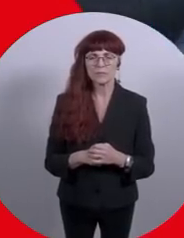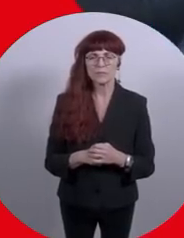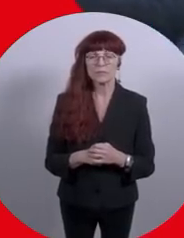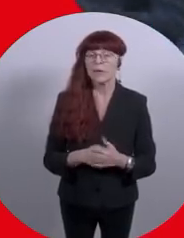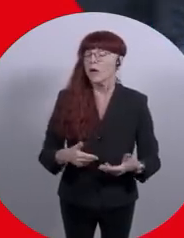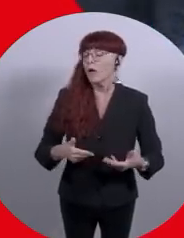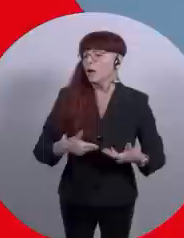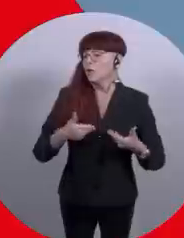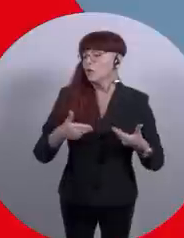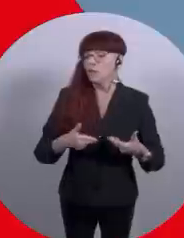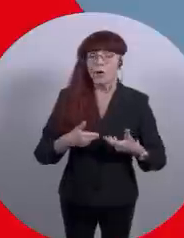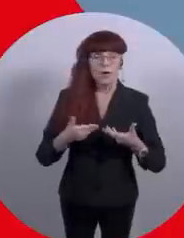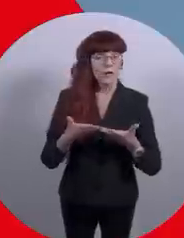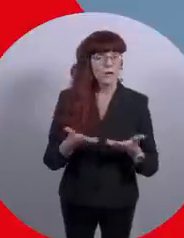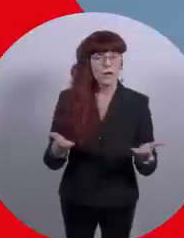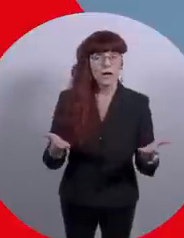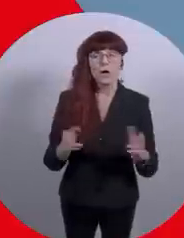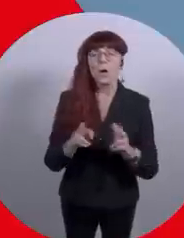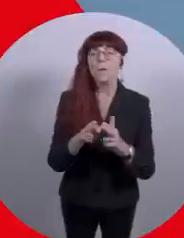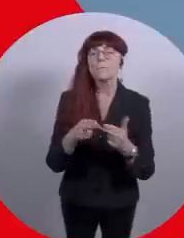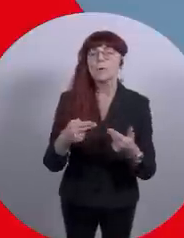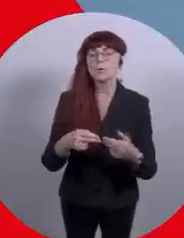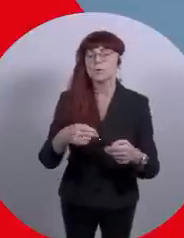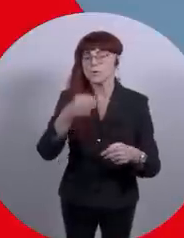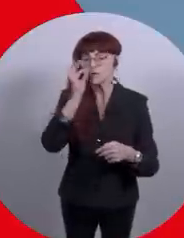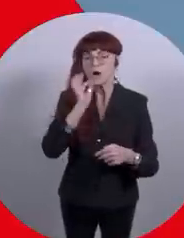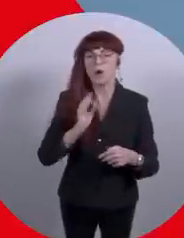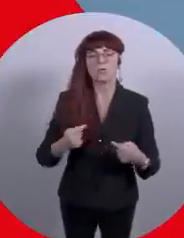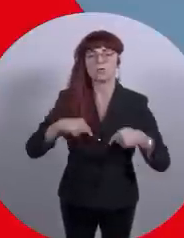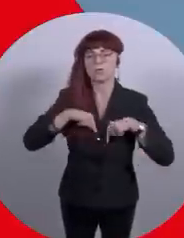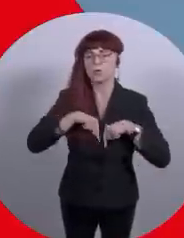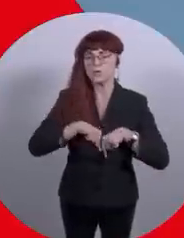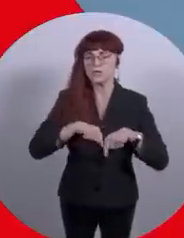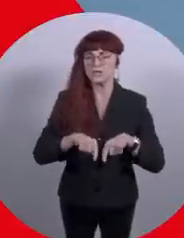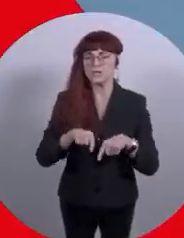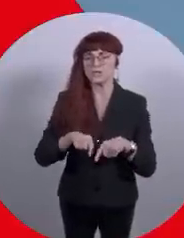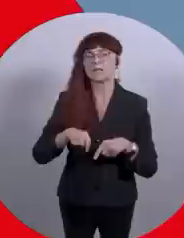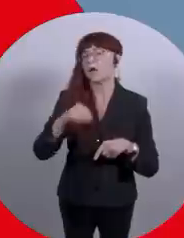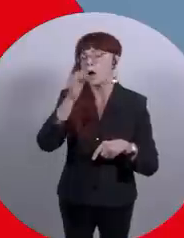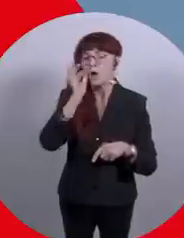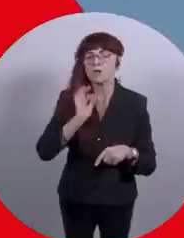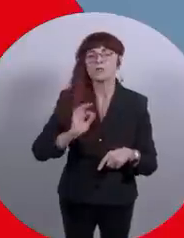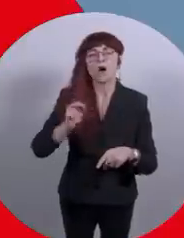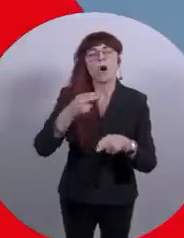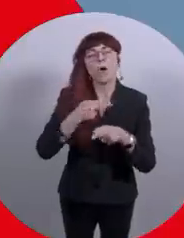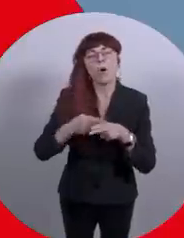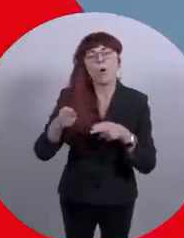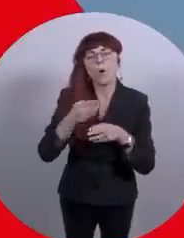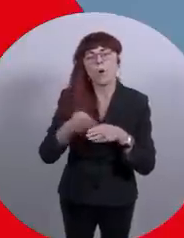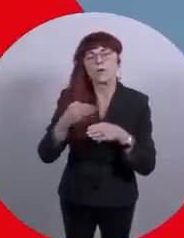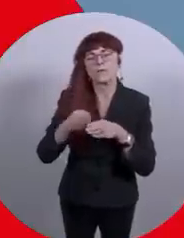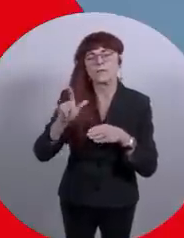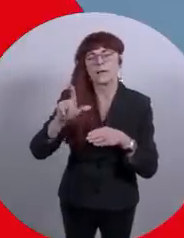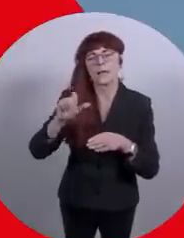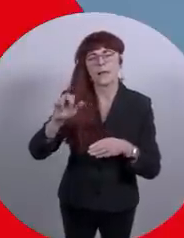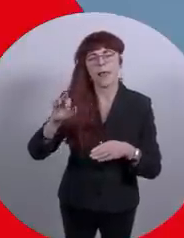es freut mich auch unsere bundesfrauenvorsitzende Eva Maria Holzleitner willkommen zu heißen